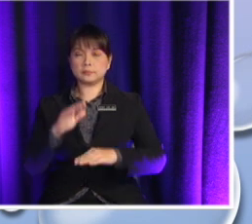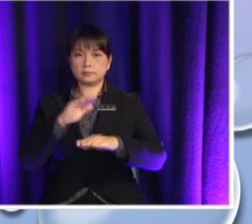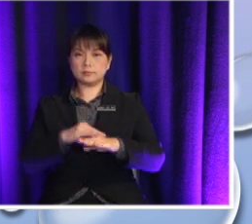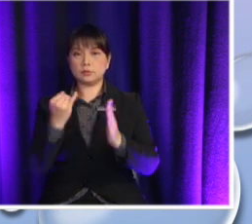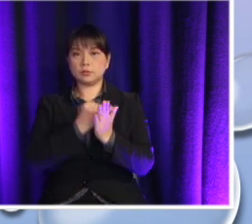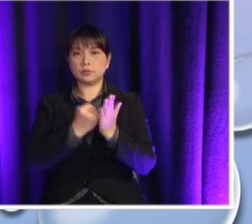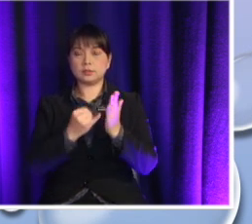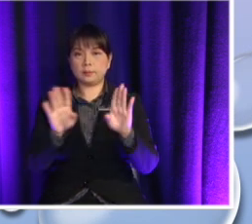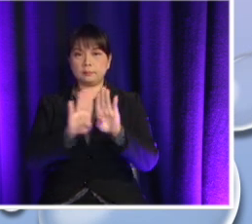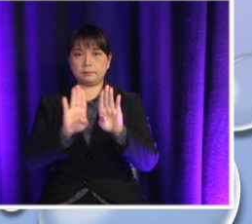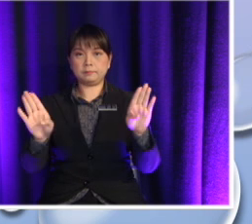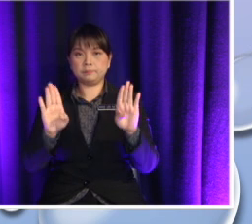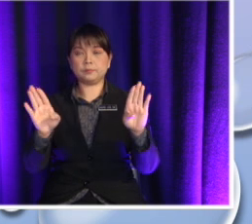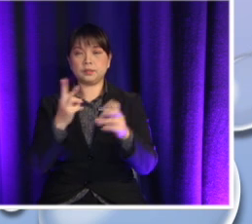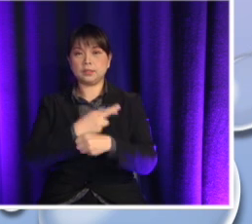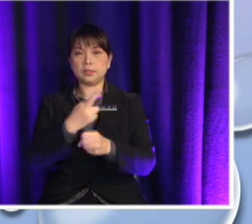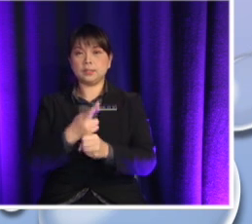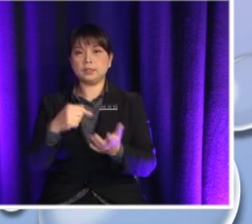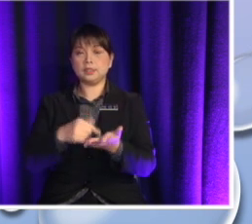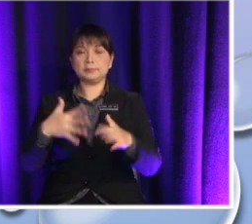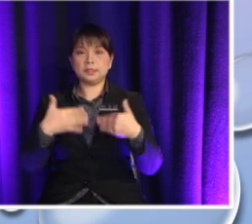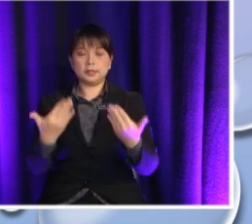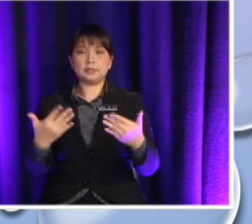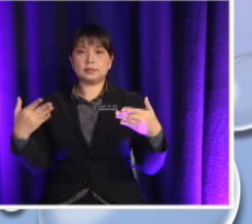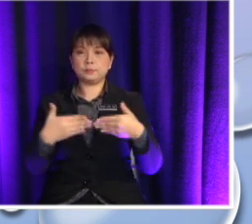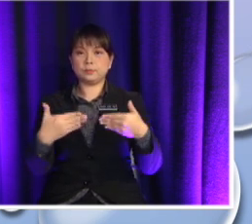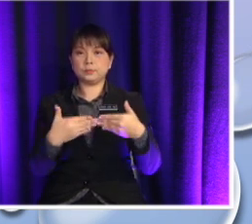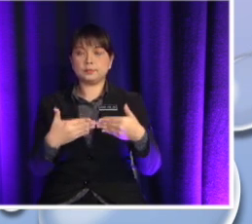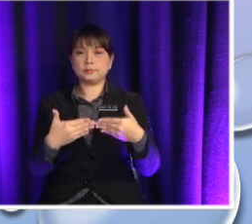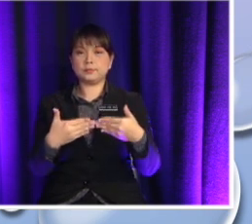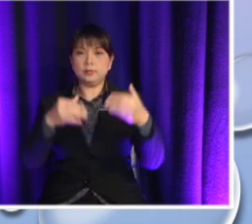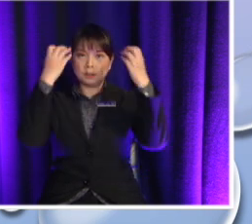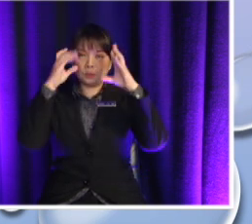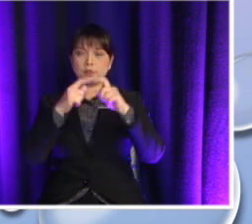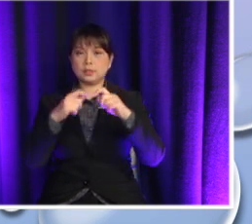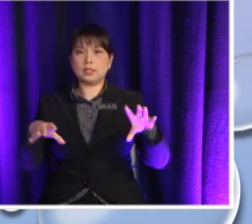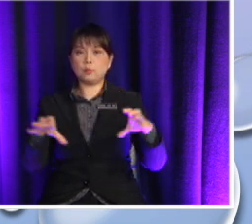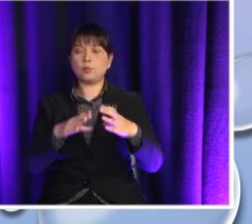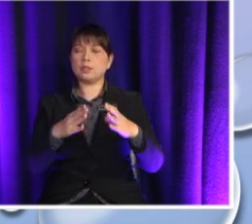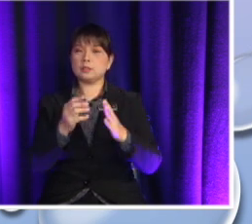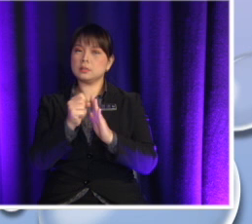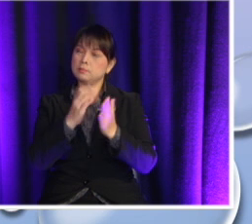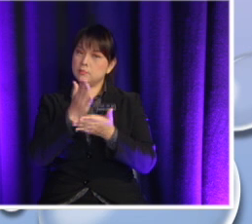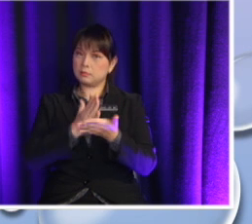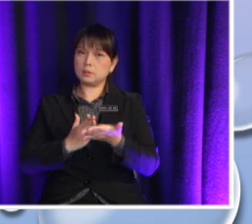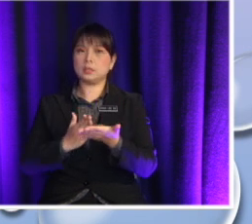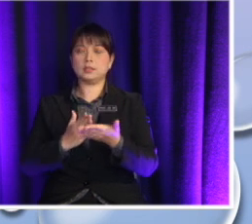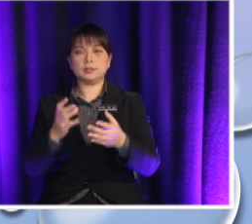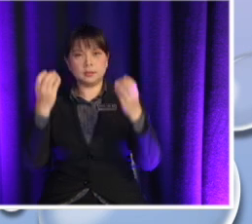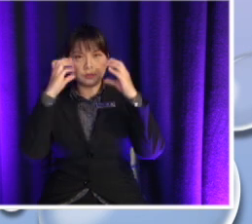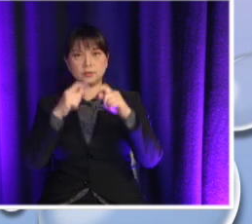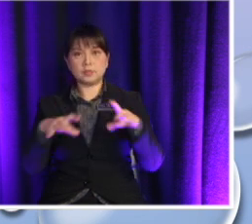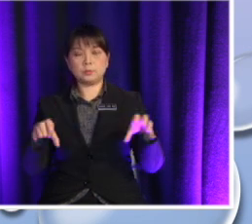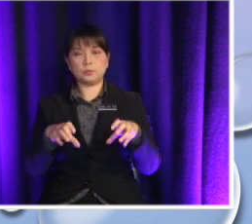tadi bagaimana sambungannya. Okey, kat sini pelajar saya dah buat sebenarnya sebahagian. Okey, sambungan yang ada. Maksudnya daripada litar